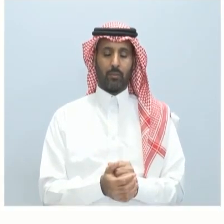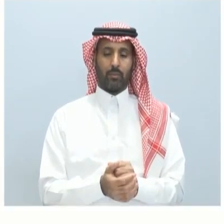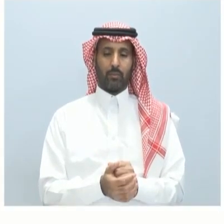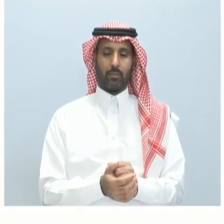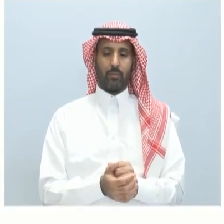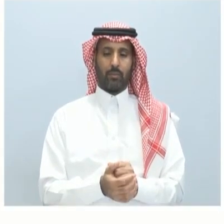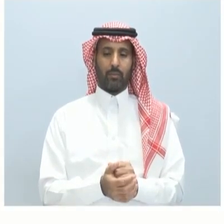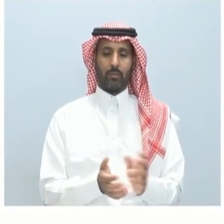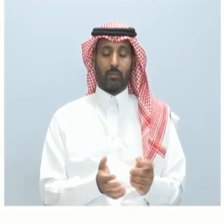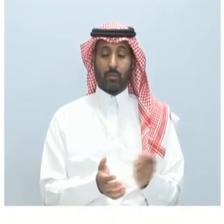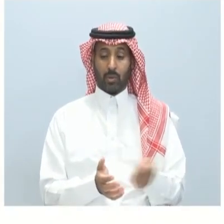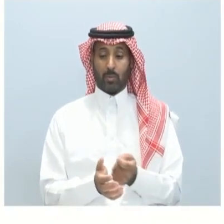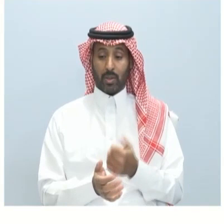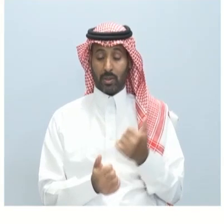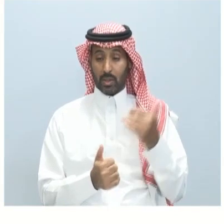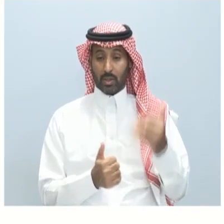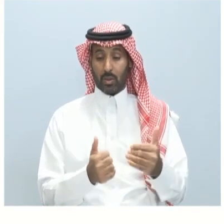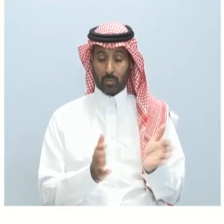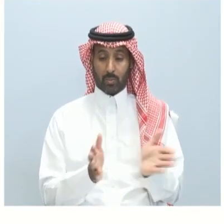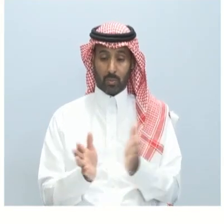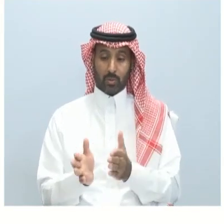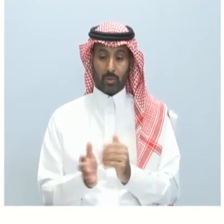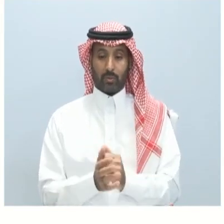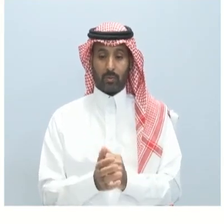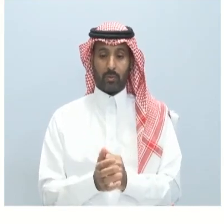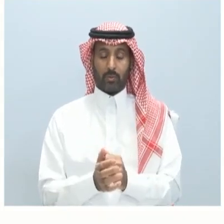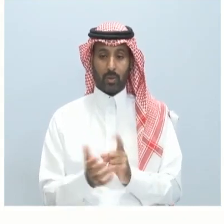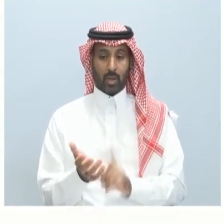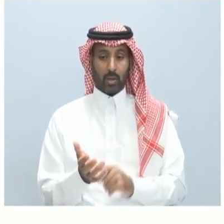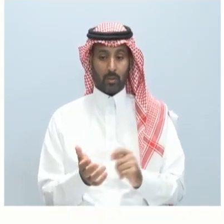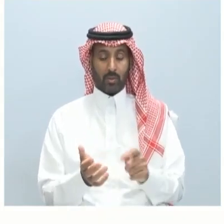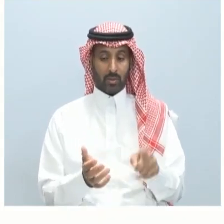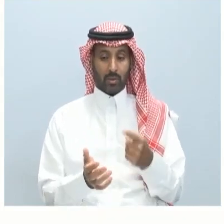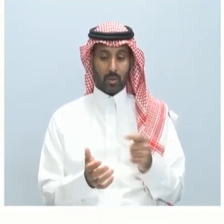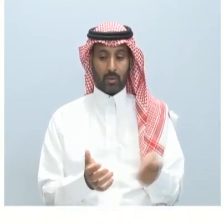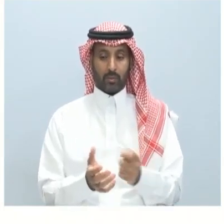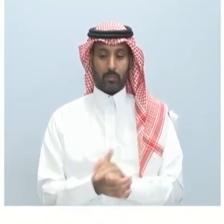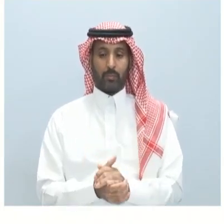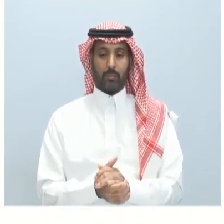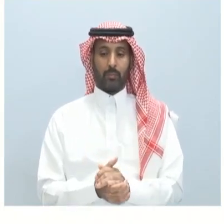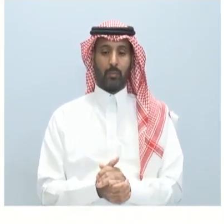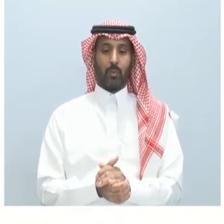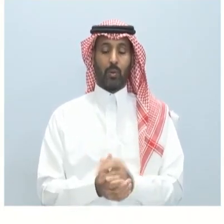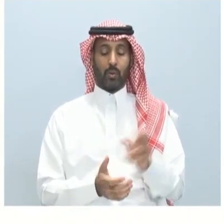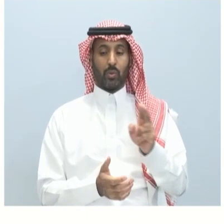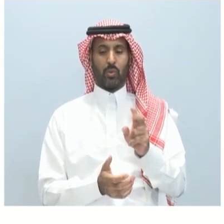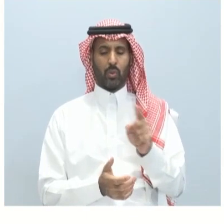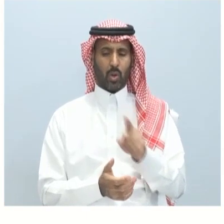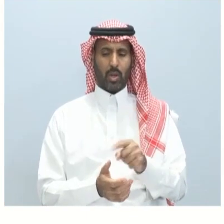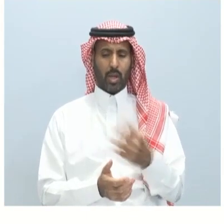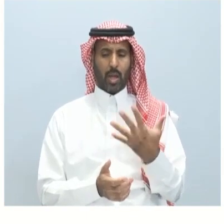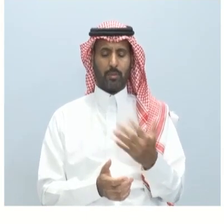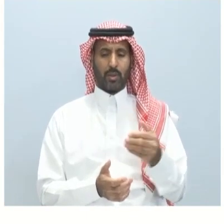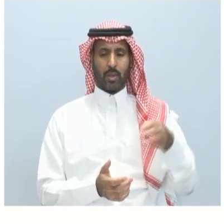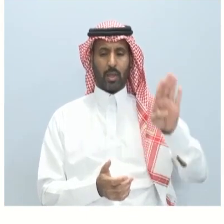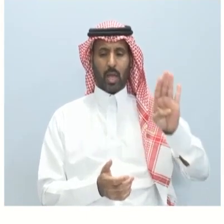صحيح ايضا حل كل معادله مما ياتي وتحقق من صحه حلك السؤال الخامس كاف